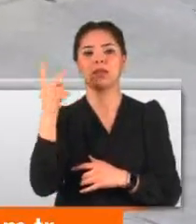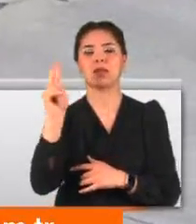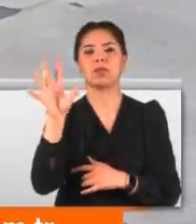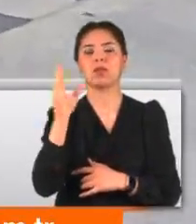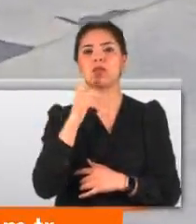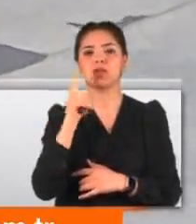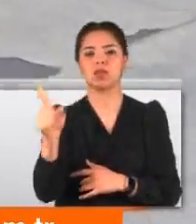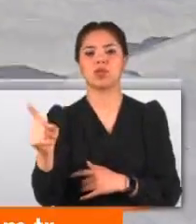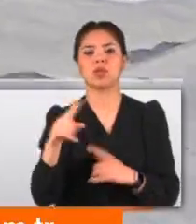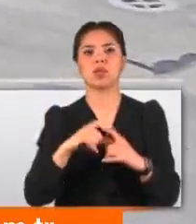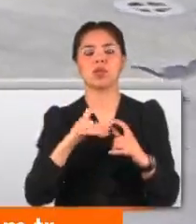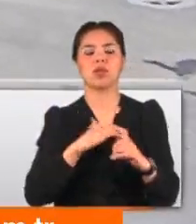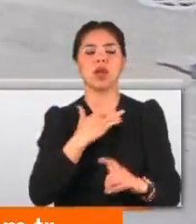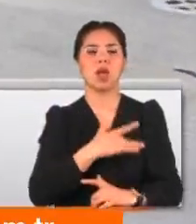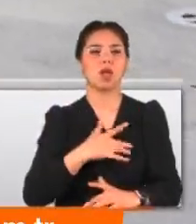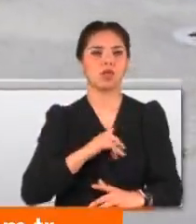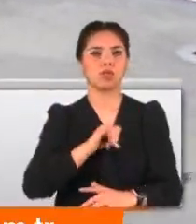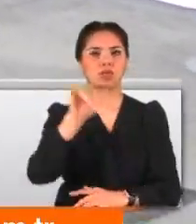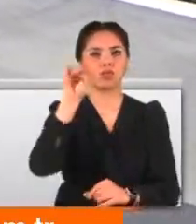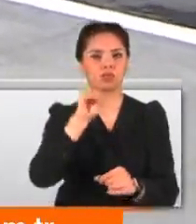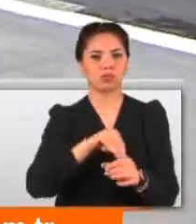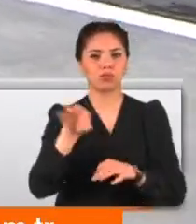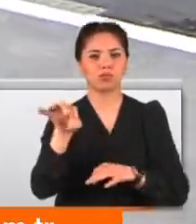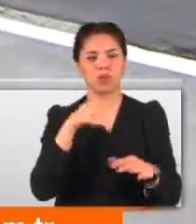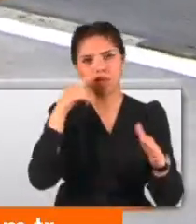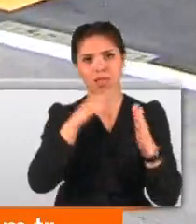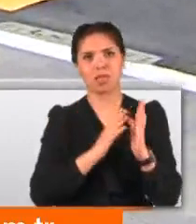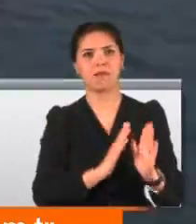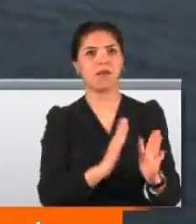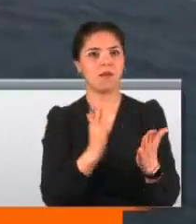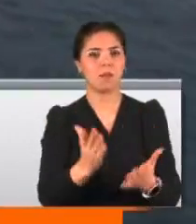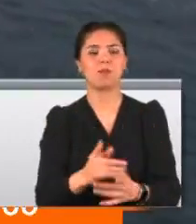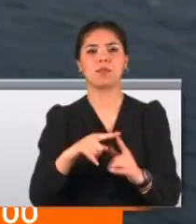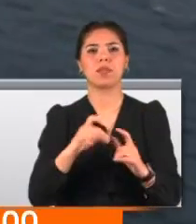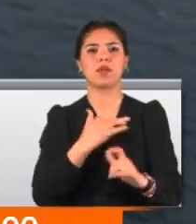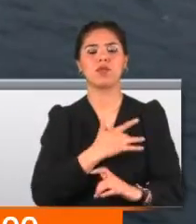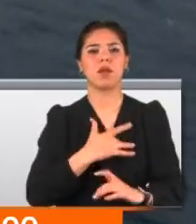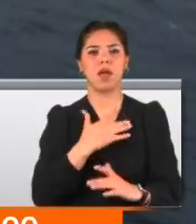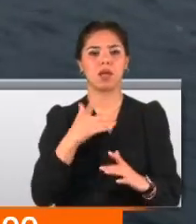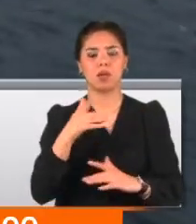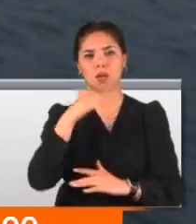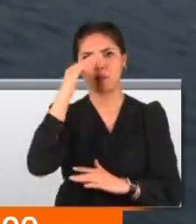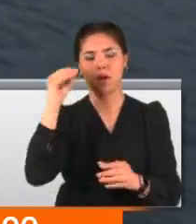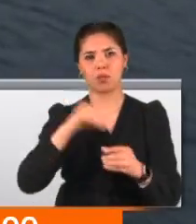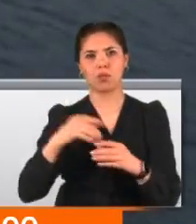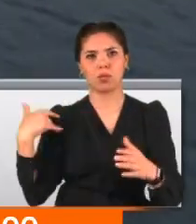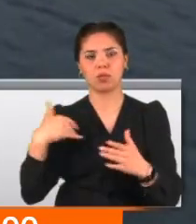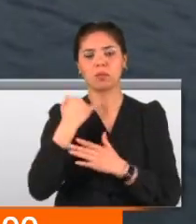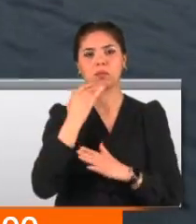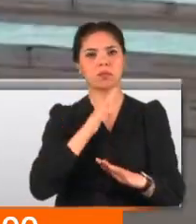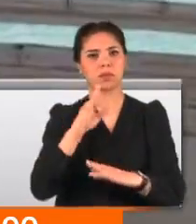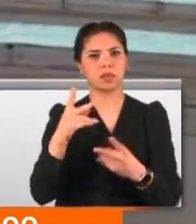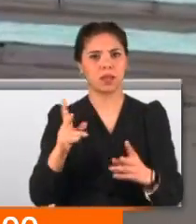TCG Anadolu'dan uçması için planlamalar ve hedefler devam ediyor TCG Anadolu bayram sonuna kadar ziyaret